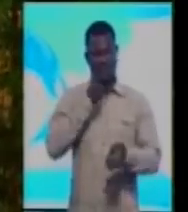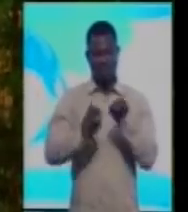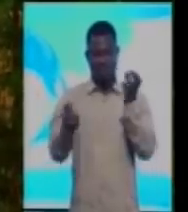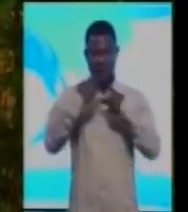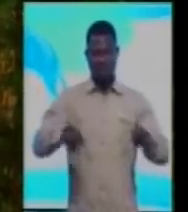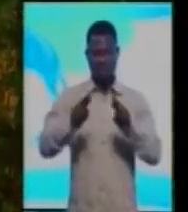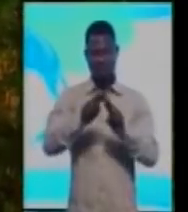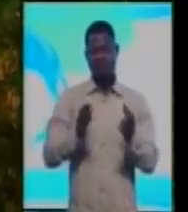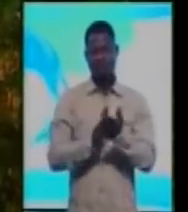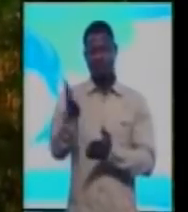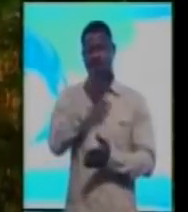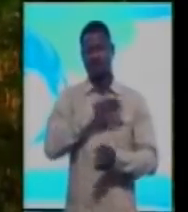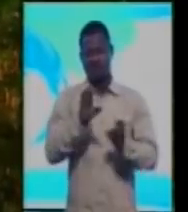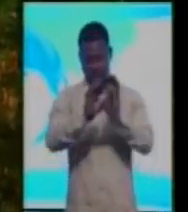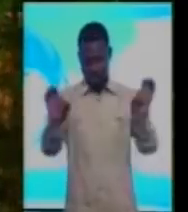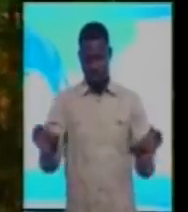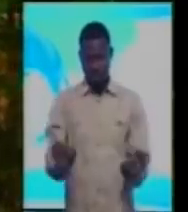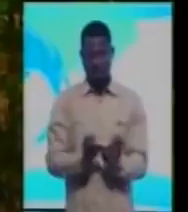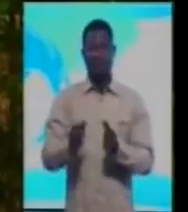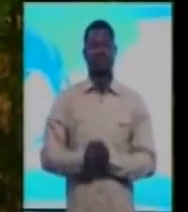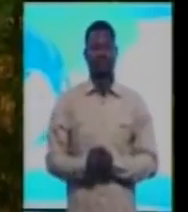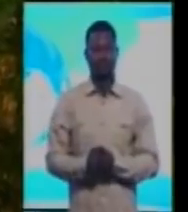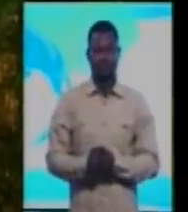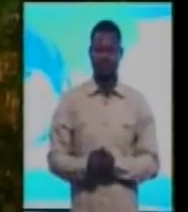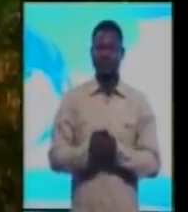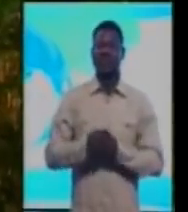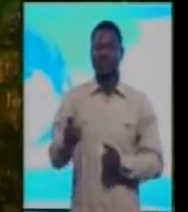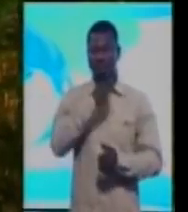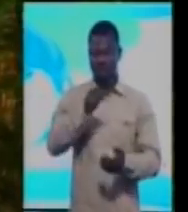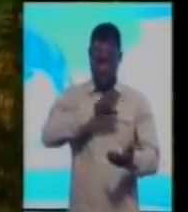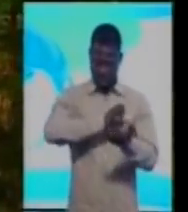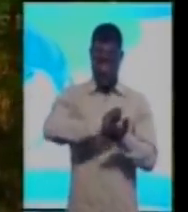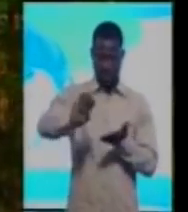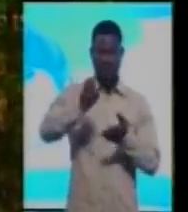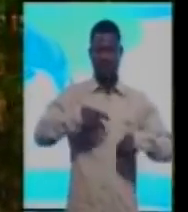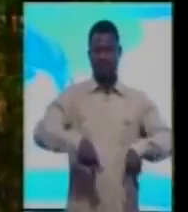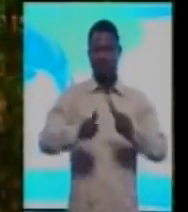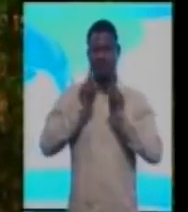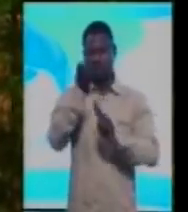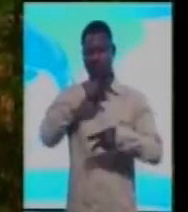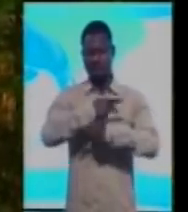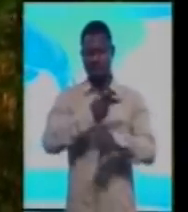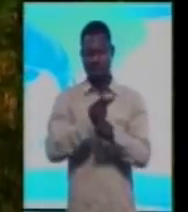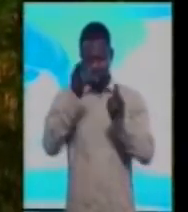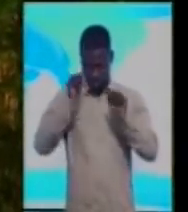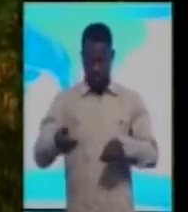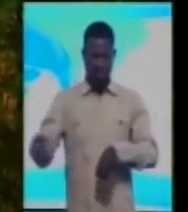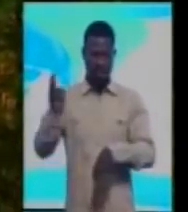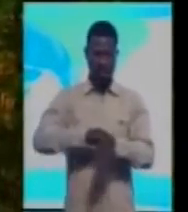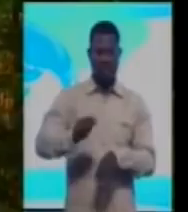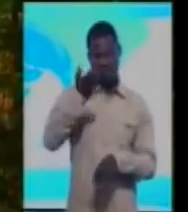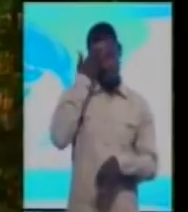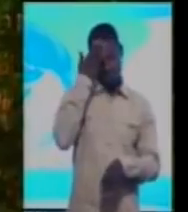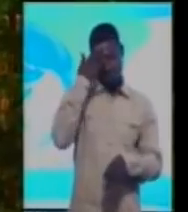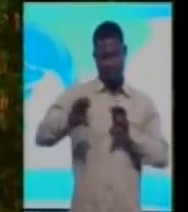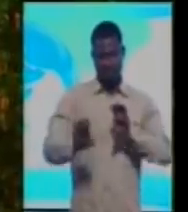ici. Donc c'est un centre agroécologique qui permet aux producteurs de pouvoir mettre en avant son savoir-faire